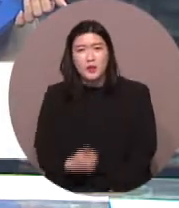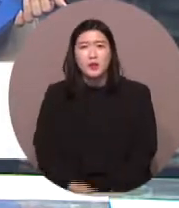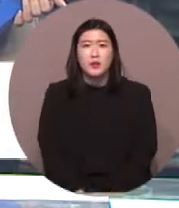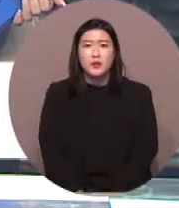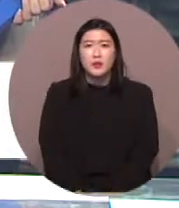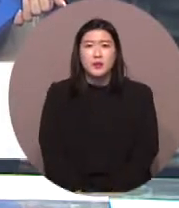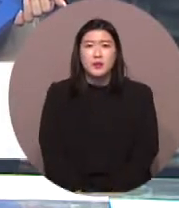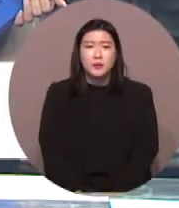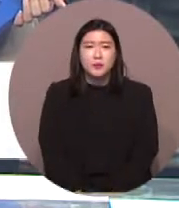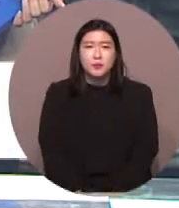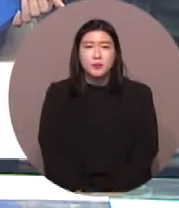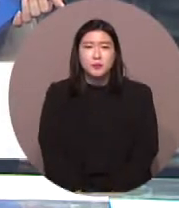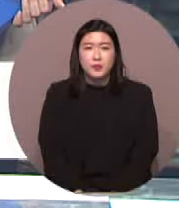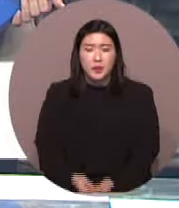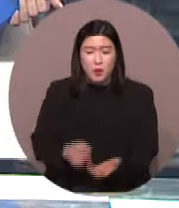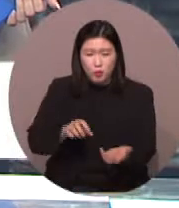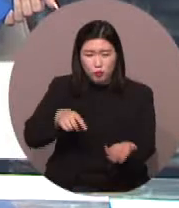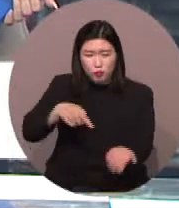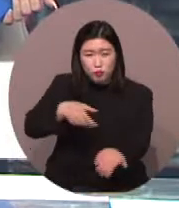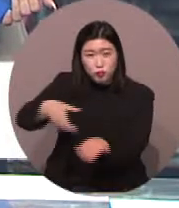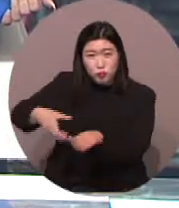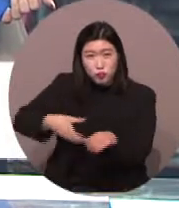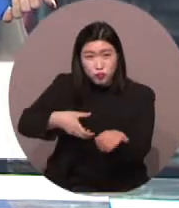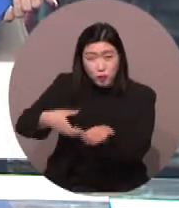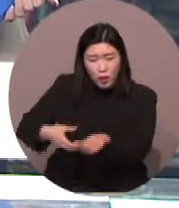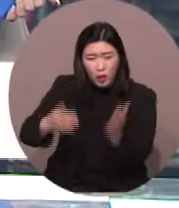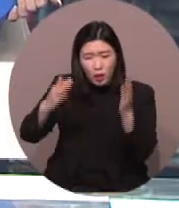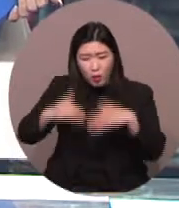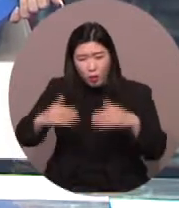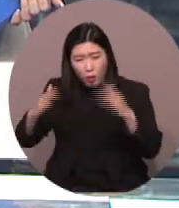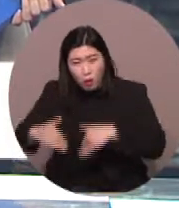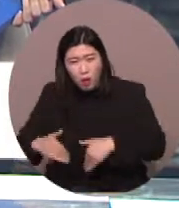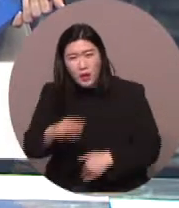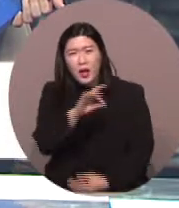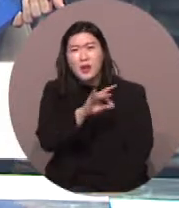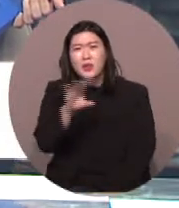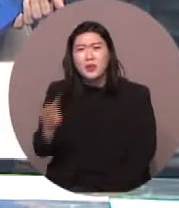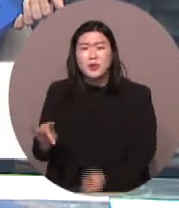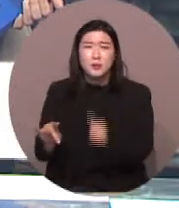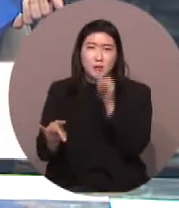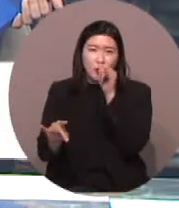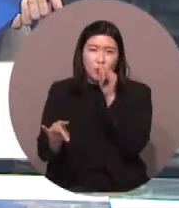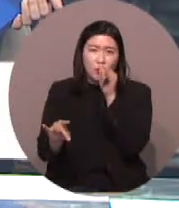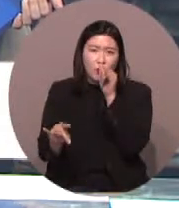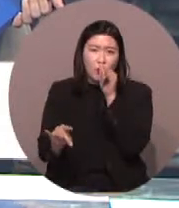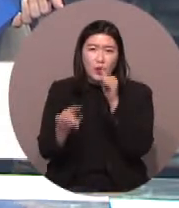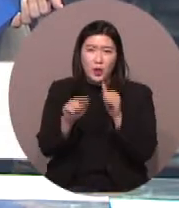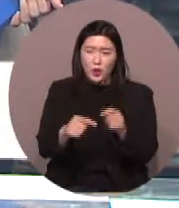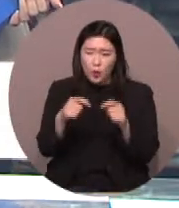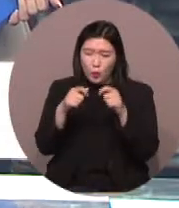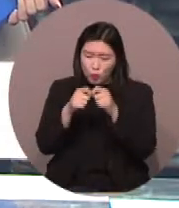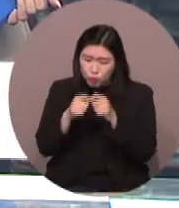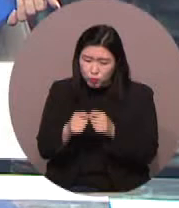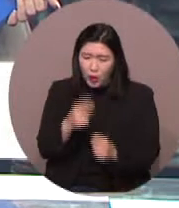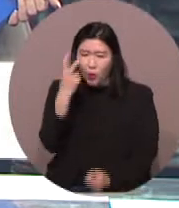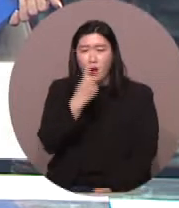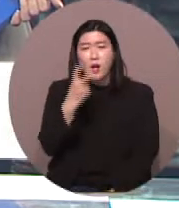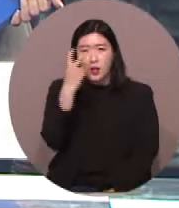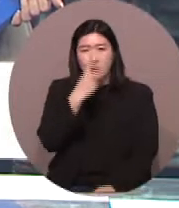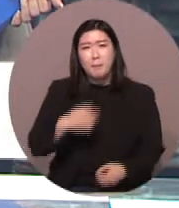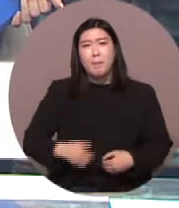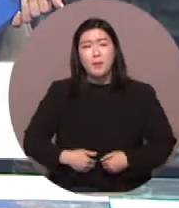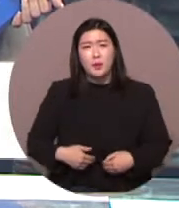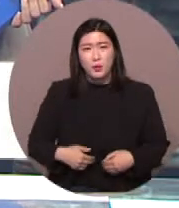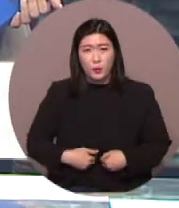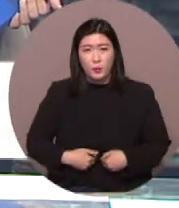났습니다. 타설 중 발생하는 크고 작은 붕괴 사고가 전국적으로 이어지고 있는데 보다 철저한 관리 감독이